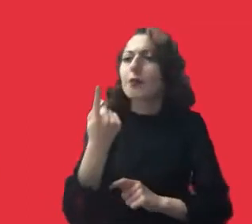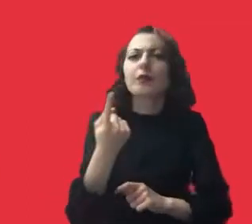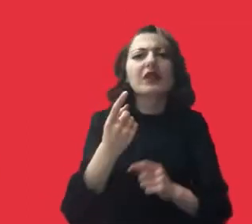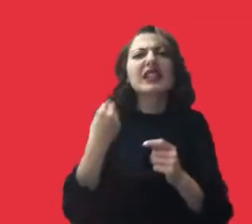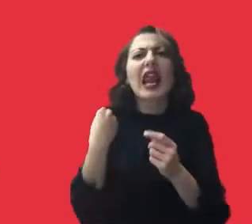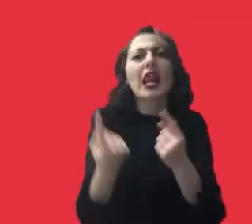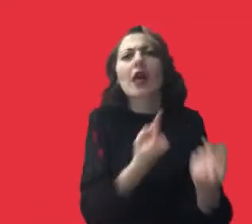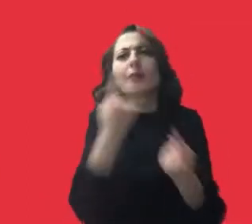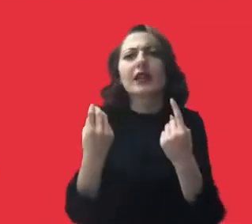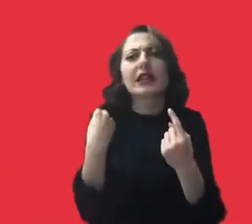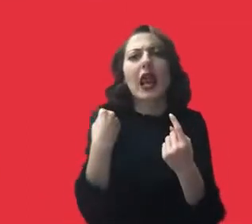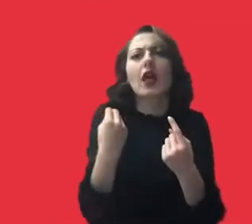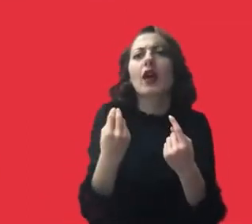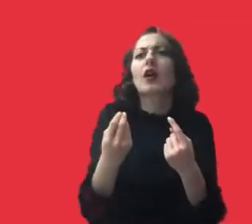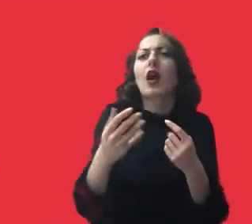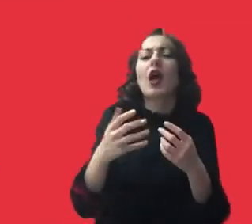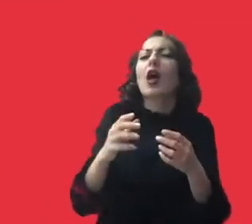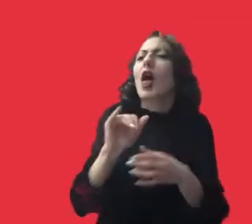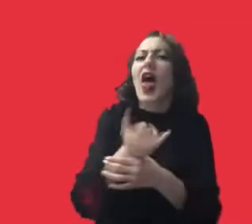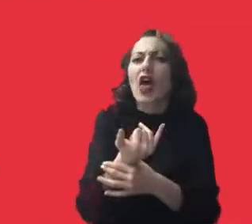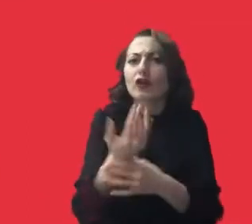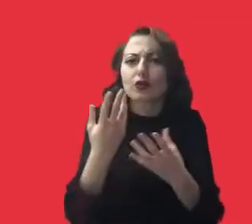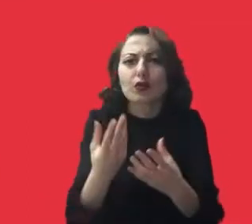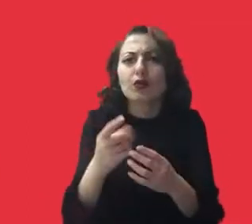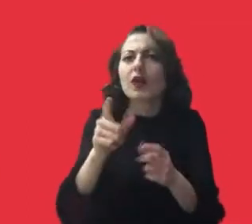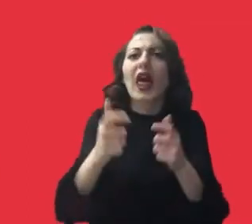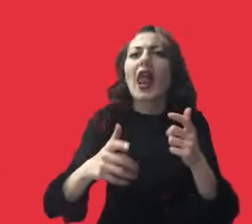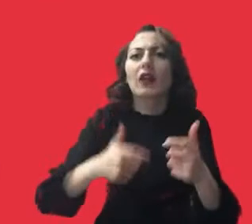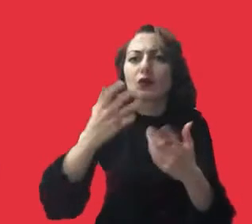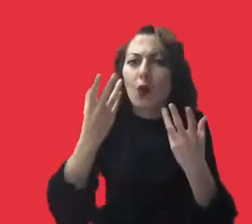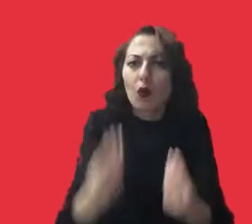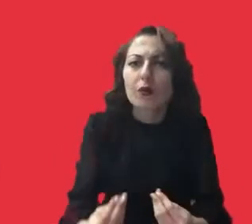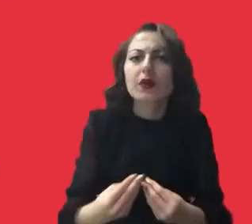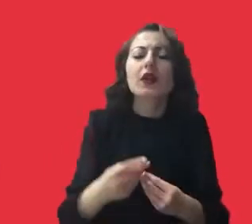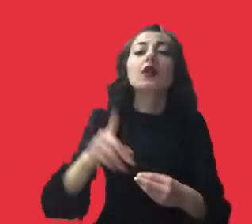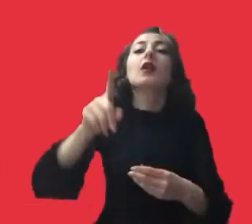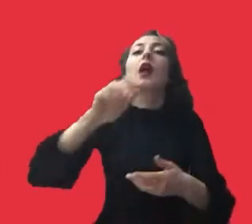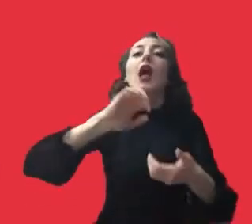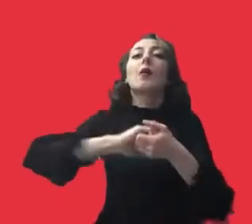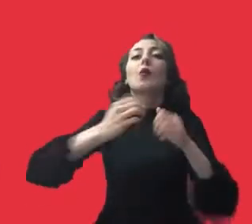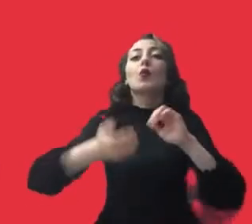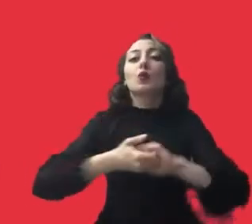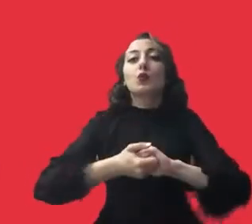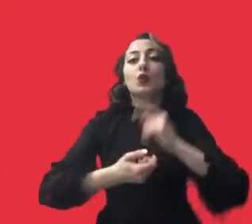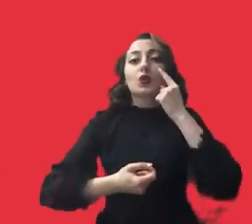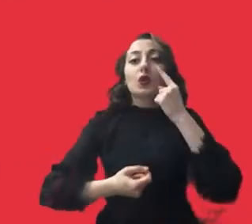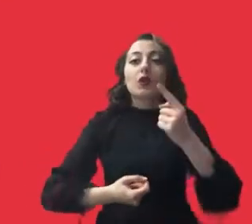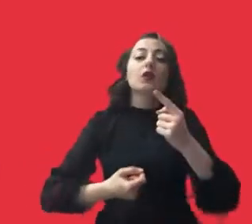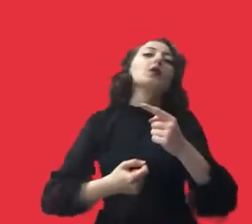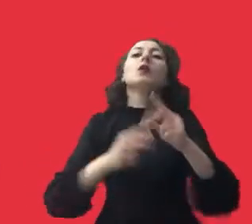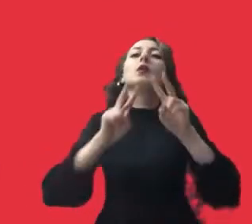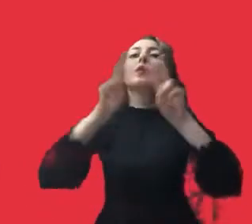göç ve climate yerinden change and edilmiş renewable toplumlar energy, ve and migration, as well as Avrupa Birliği'ne displaced giriş üzerine uluslararası communities servisler are kontrol also yollarında